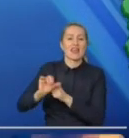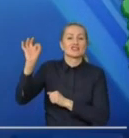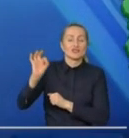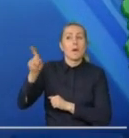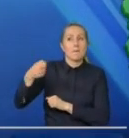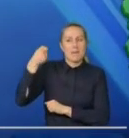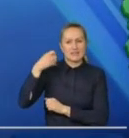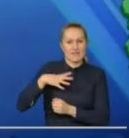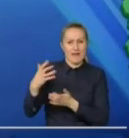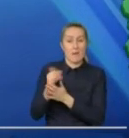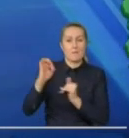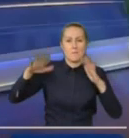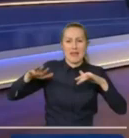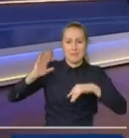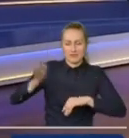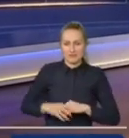jednak parasole.